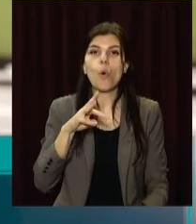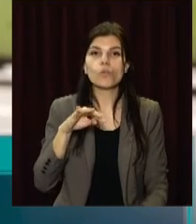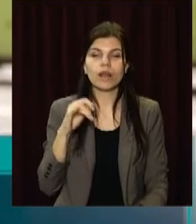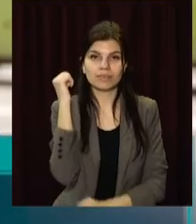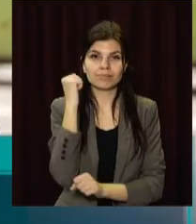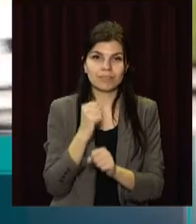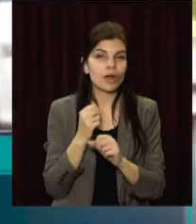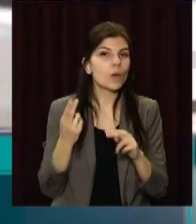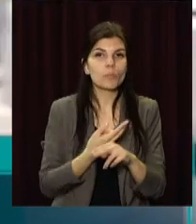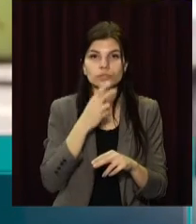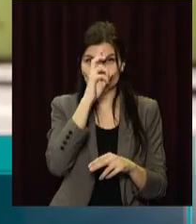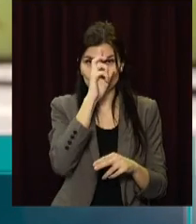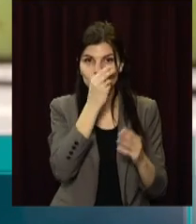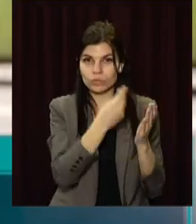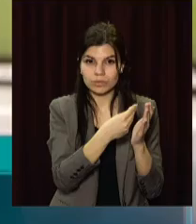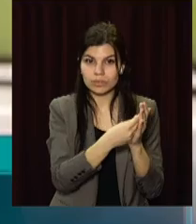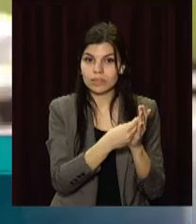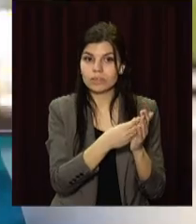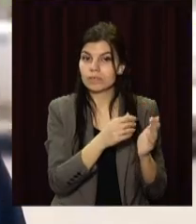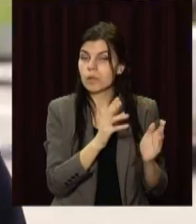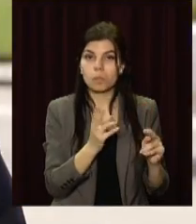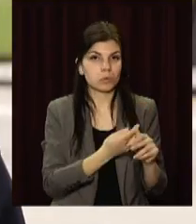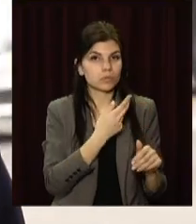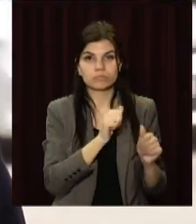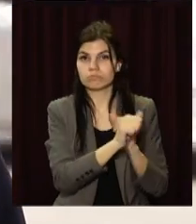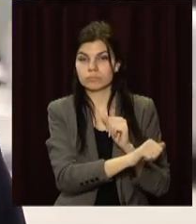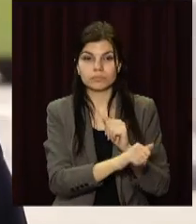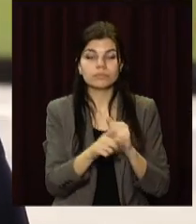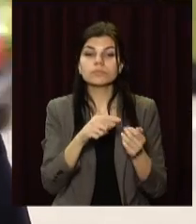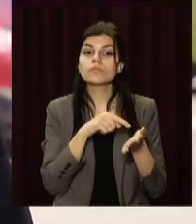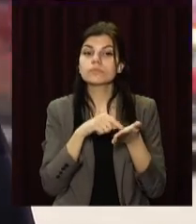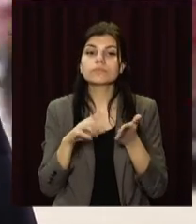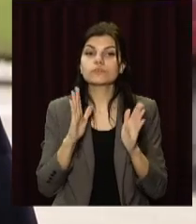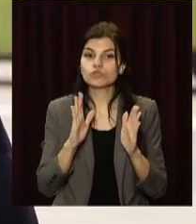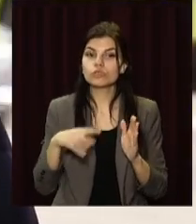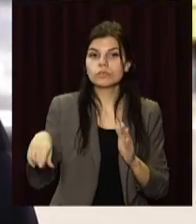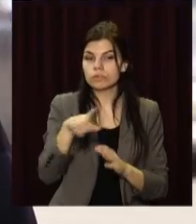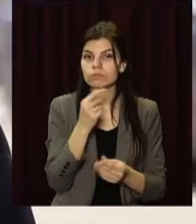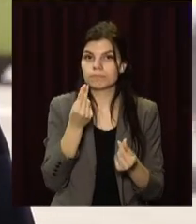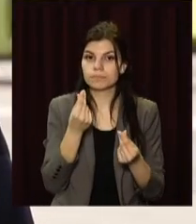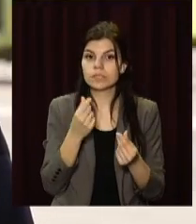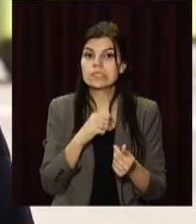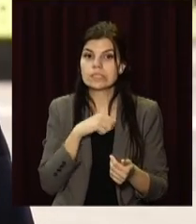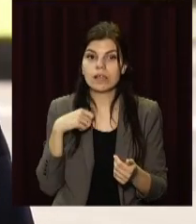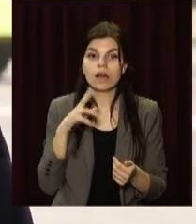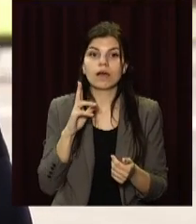використання бюджетних средств із міського бюджету, виключно за счет собственних средств, які